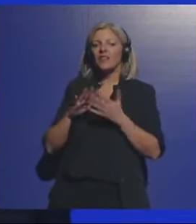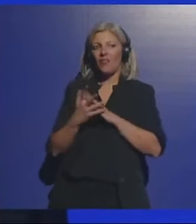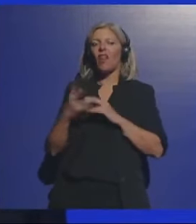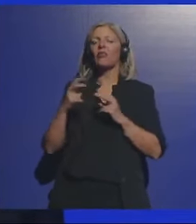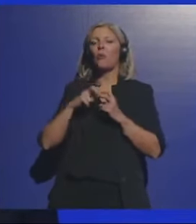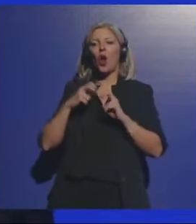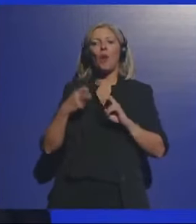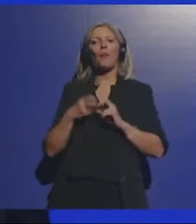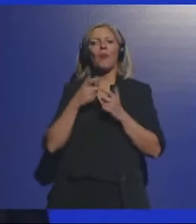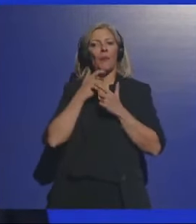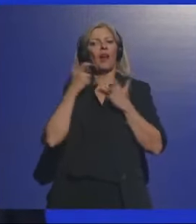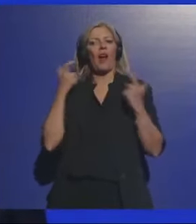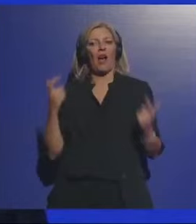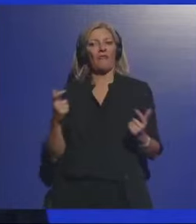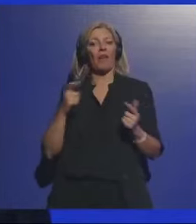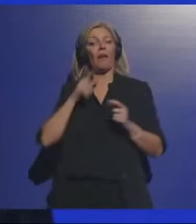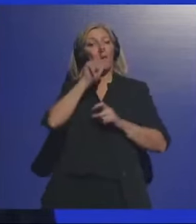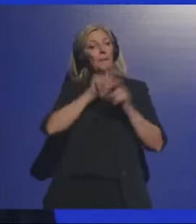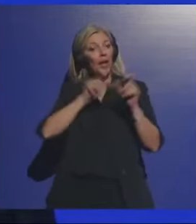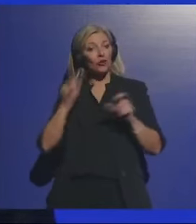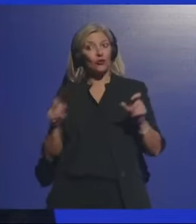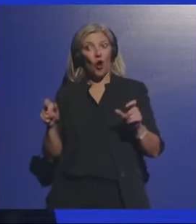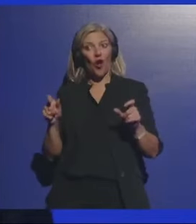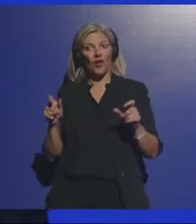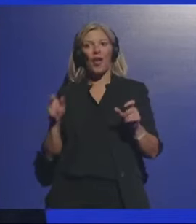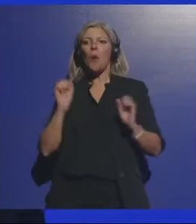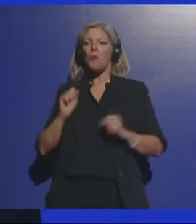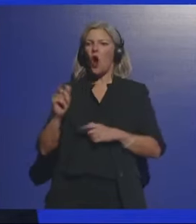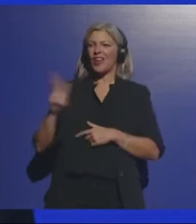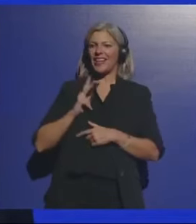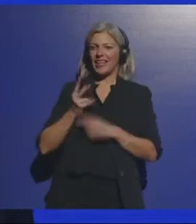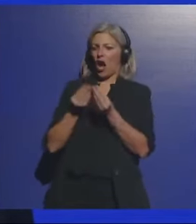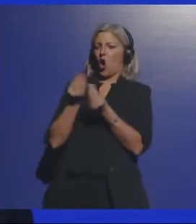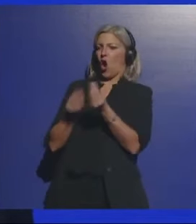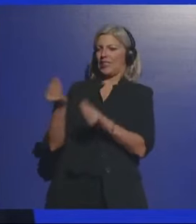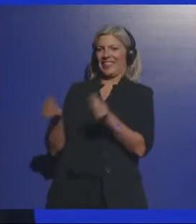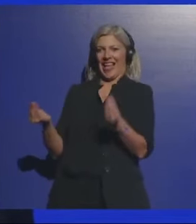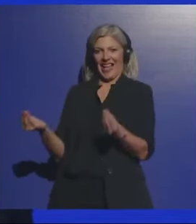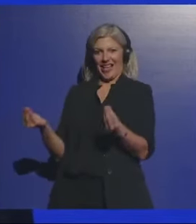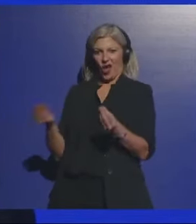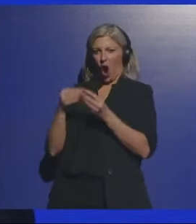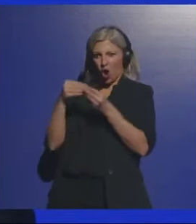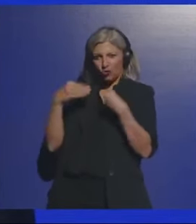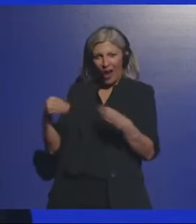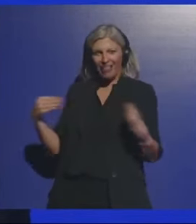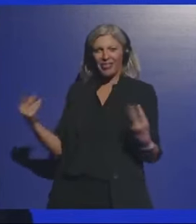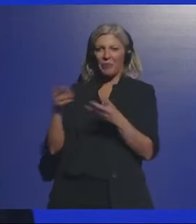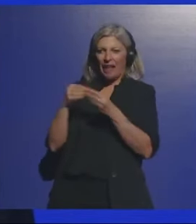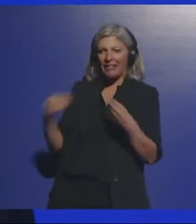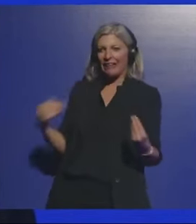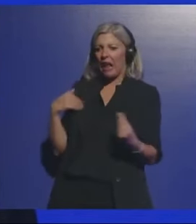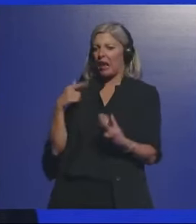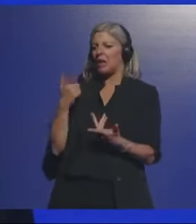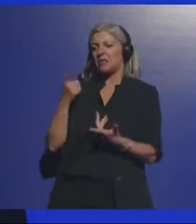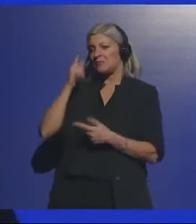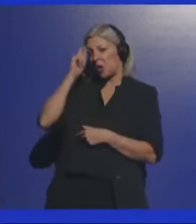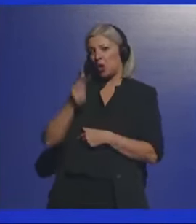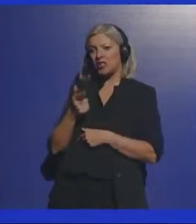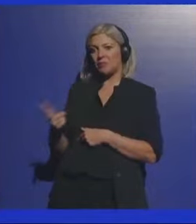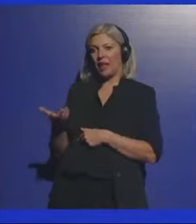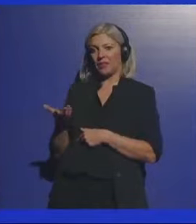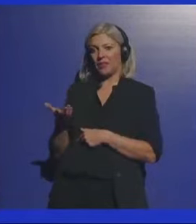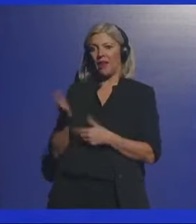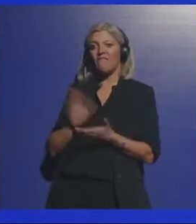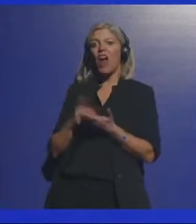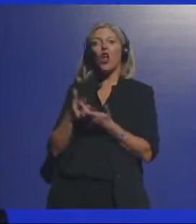problemi perché quando le persone hanno cose o sentono cose che non hanno valore finiscono per non rispettare non rispettiamo